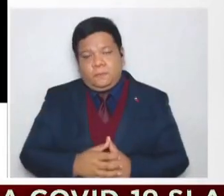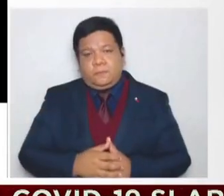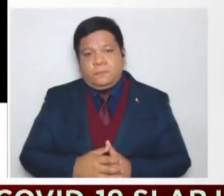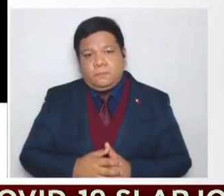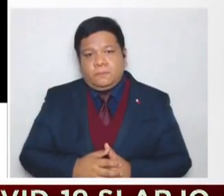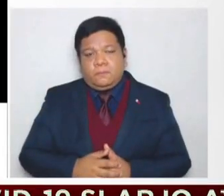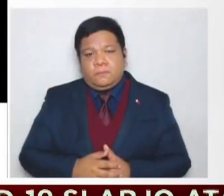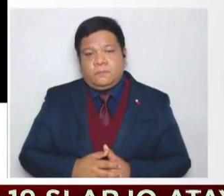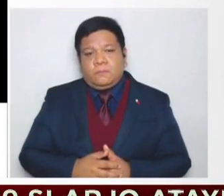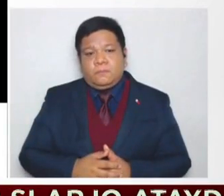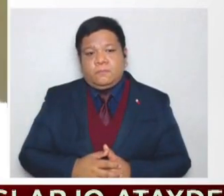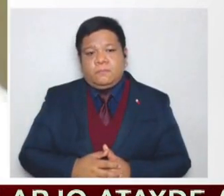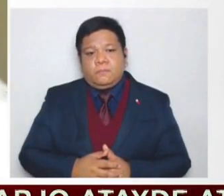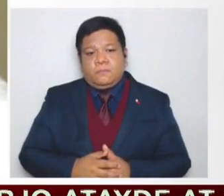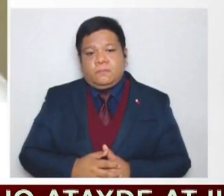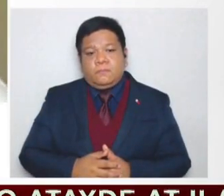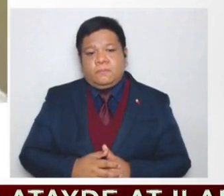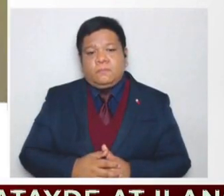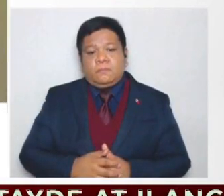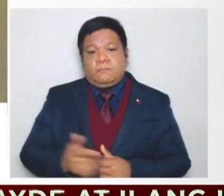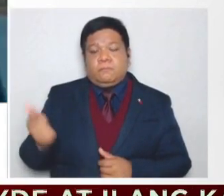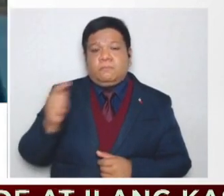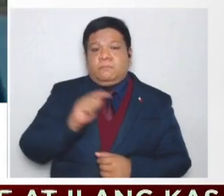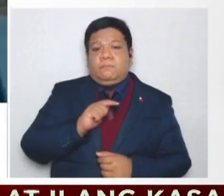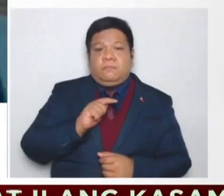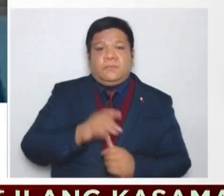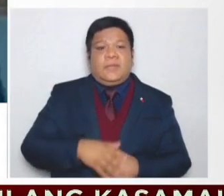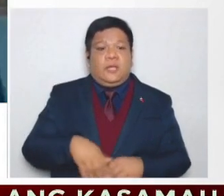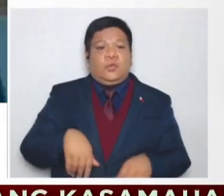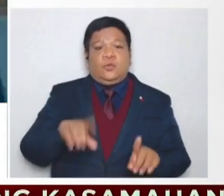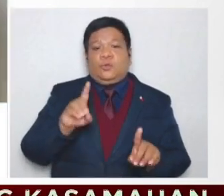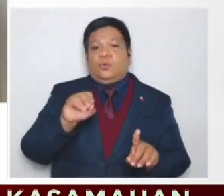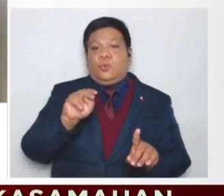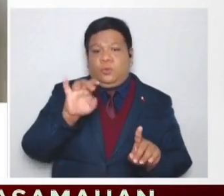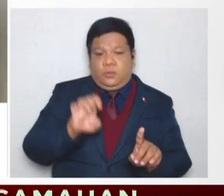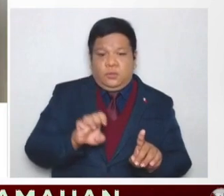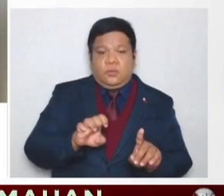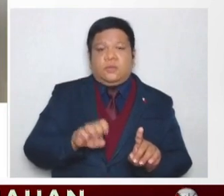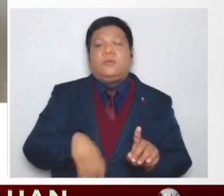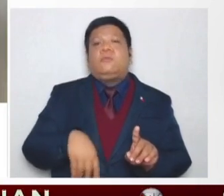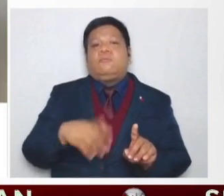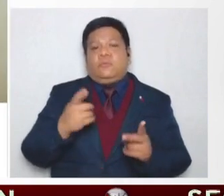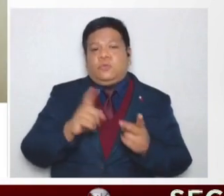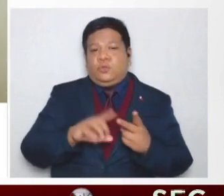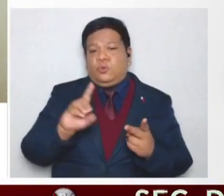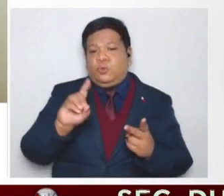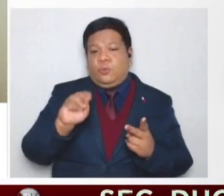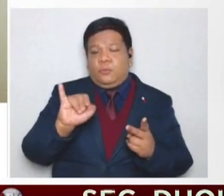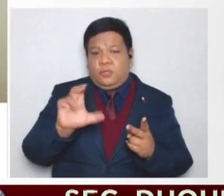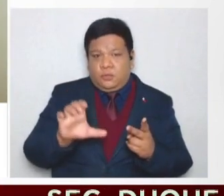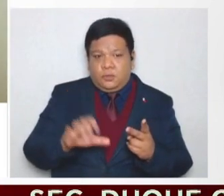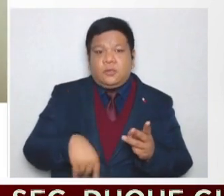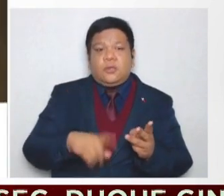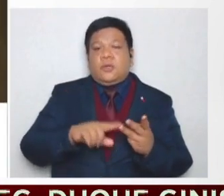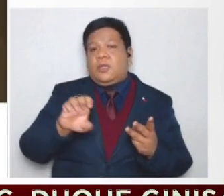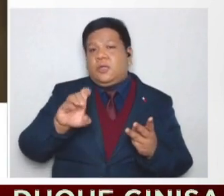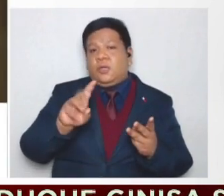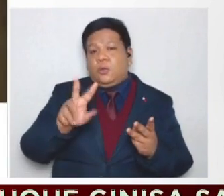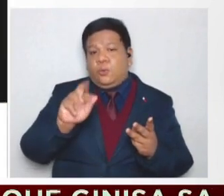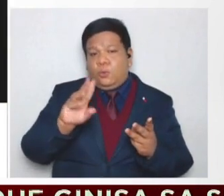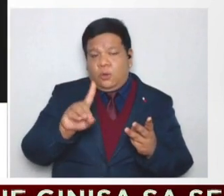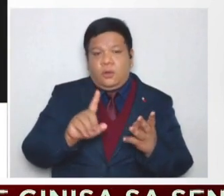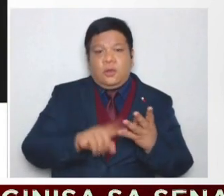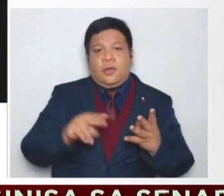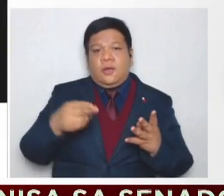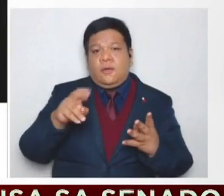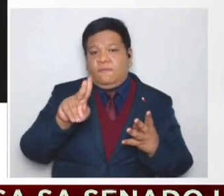or ano na po, nakiisa sina Donnie Pangilinan, Dominic Ochoa, Edward Barber, Heaven Peralejo at iba